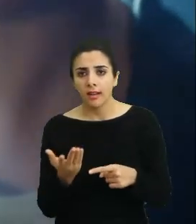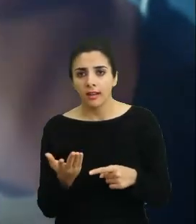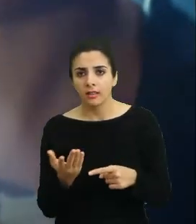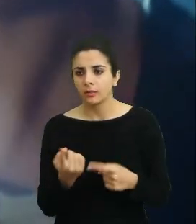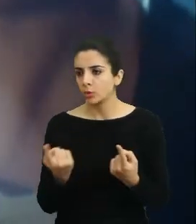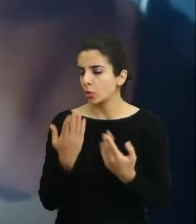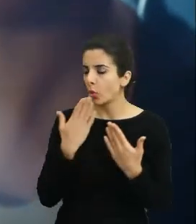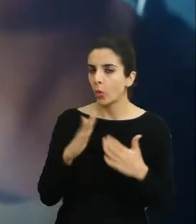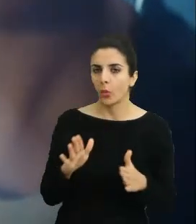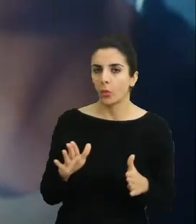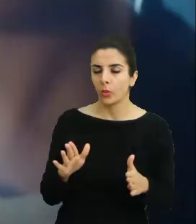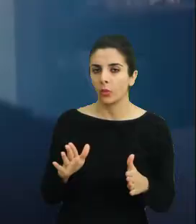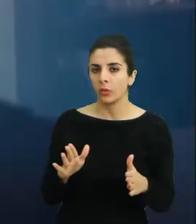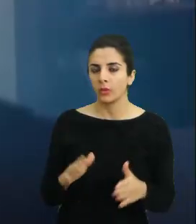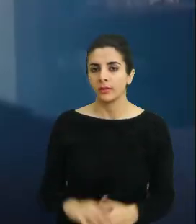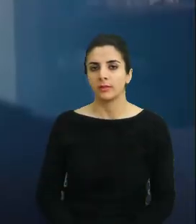Yok bir şey.